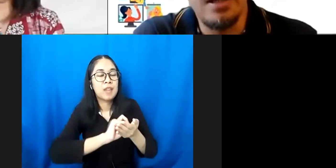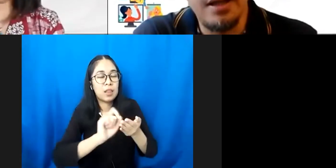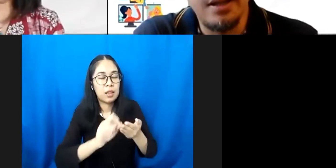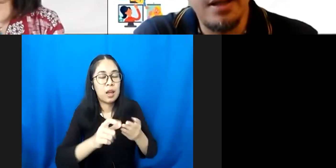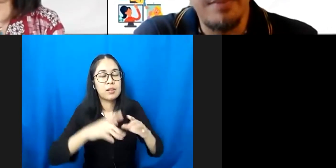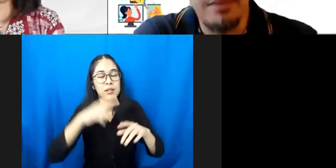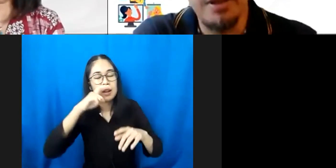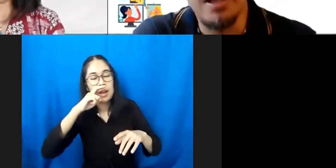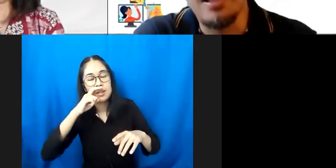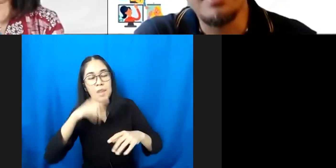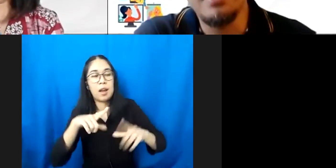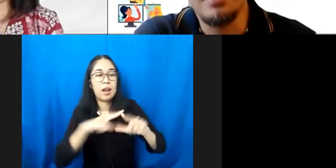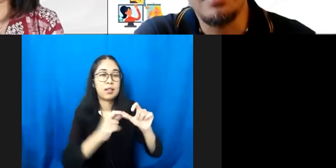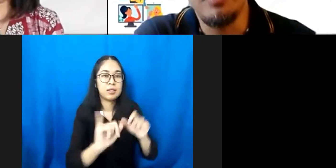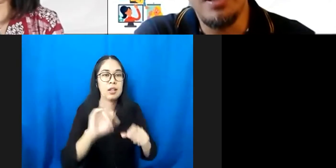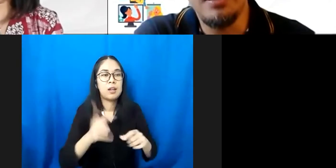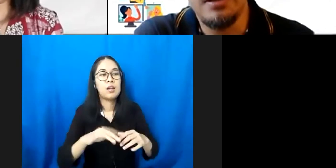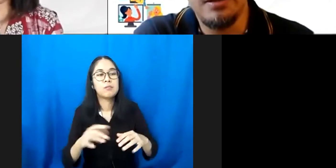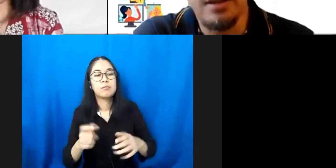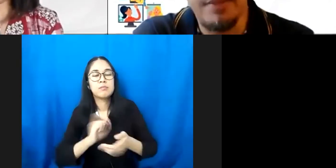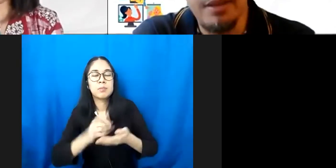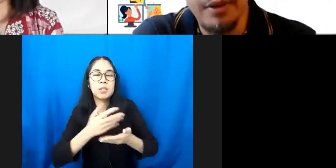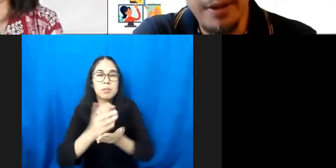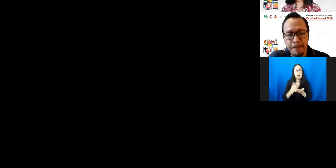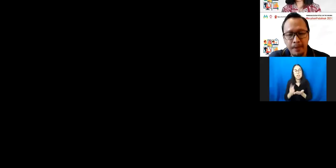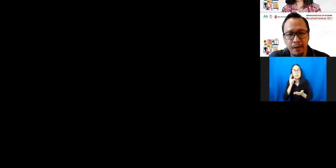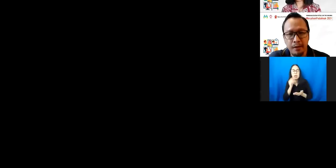sharing dari para pendiri IASI dan kemudian